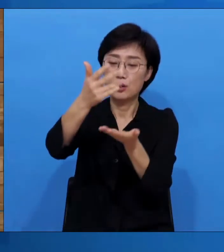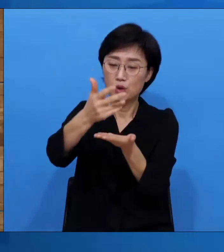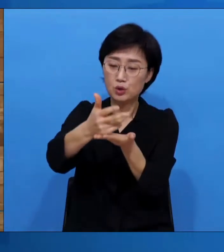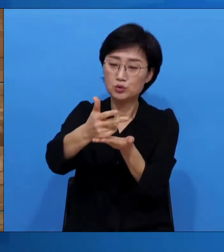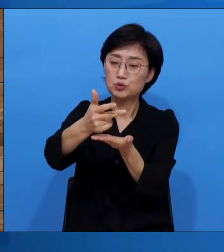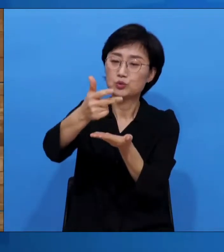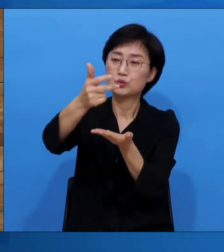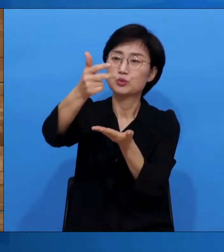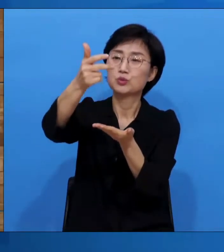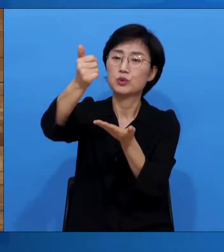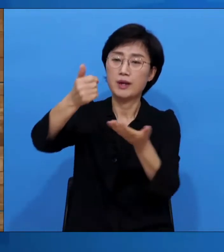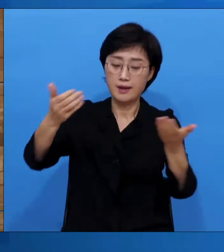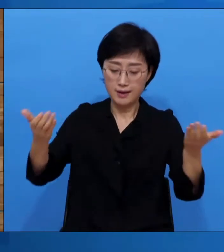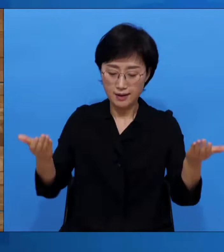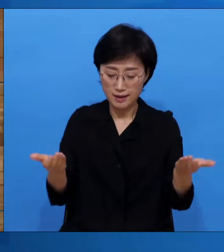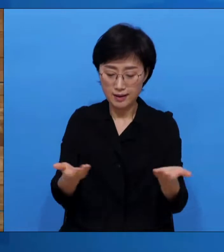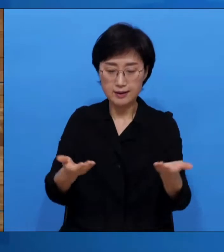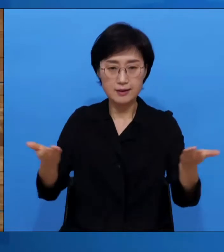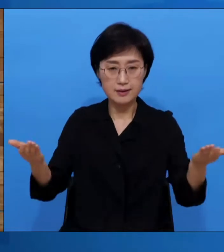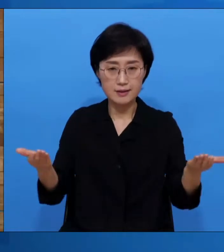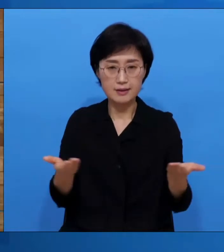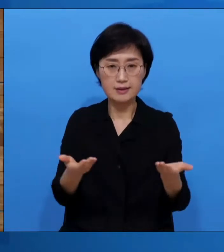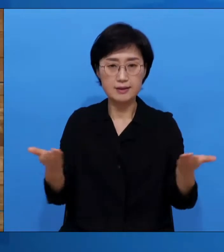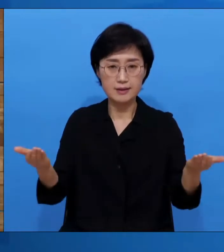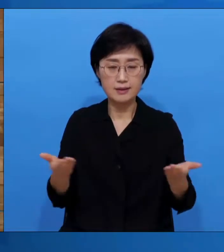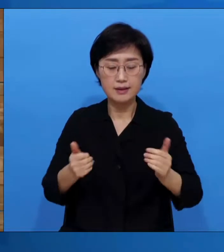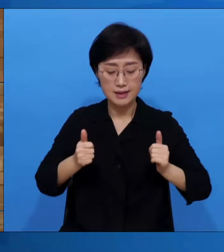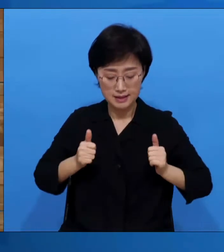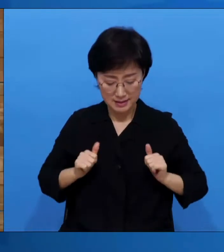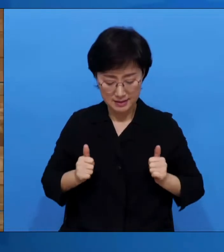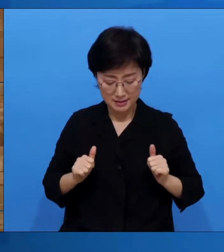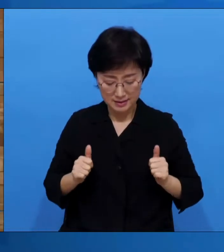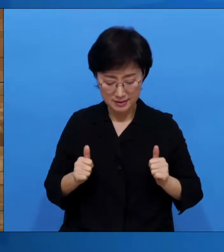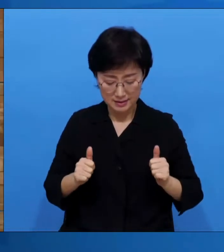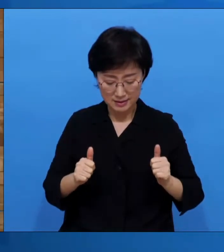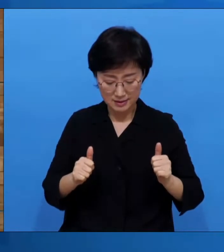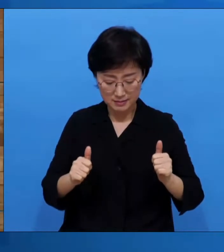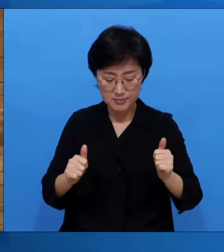바쳐서 주의 일